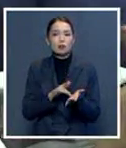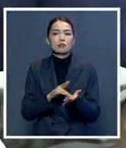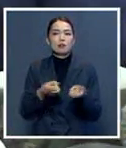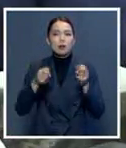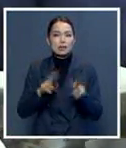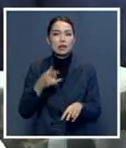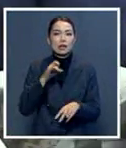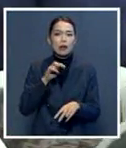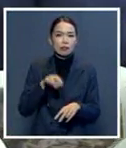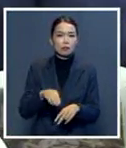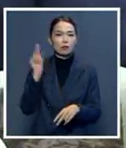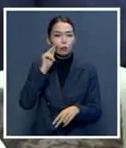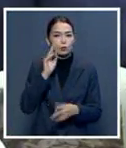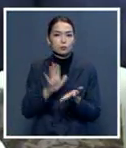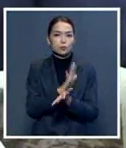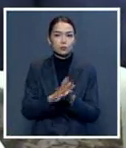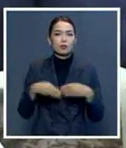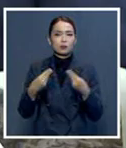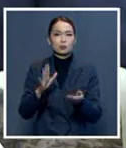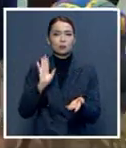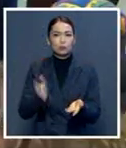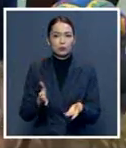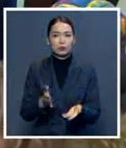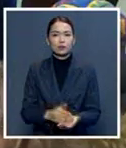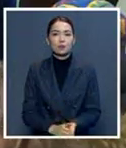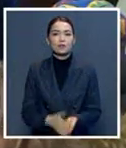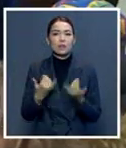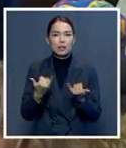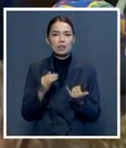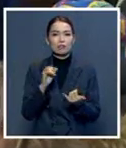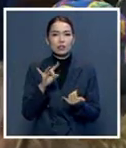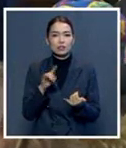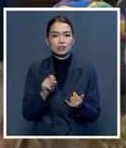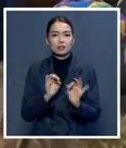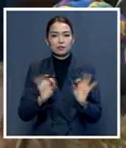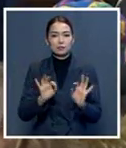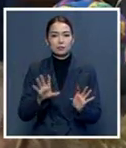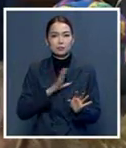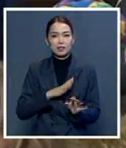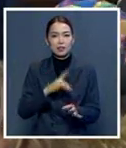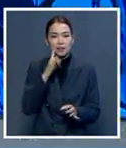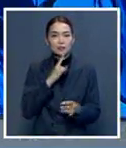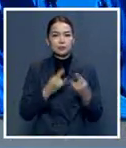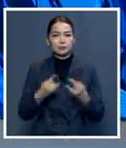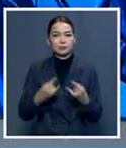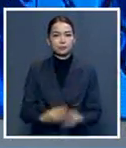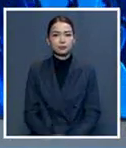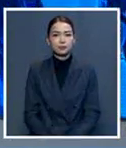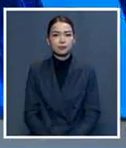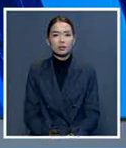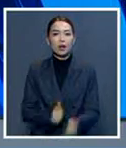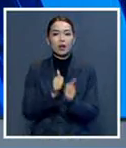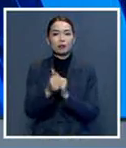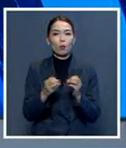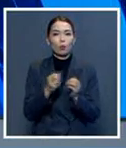арнайы гранттар беріледі, дейді билік өкілдері. Фариза Мұсақызы, Еркінжан Керімжан, ұлттық арна. Алдағы